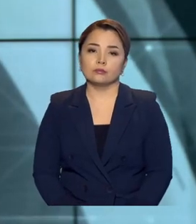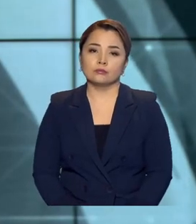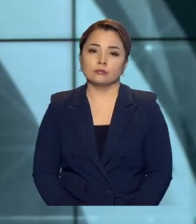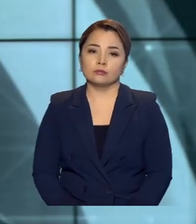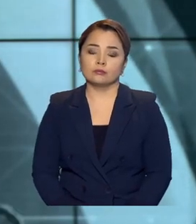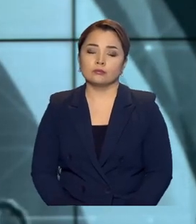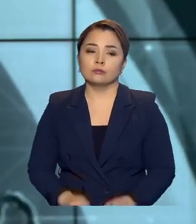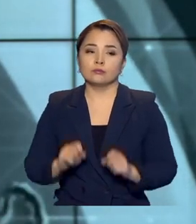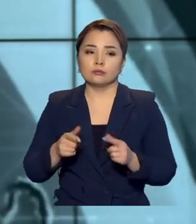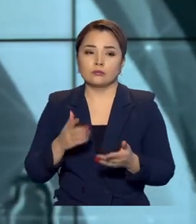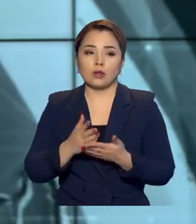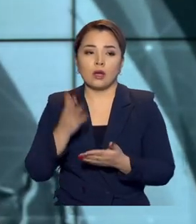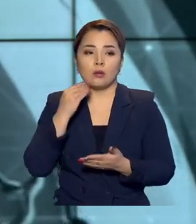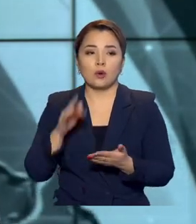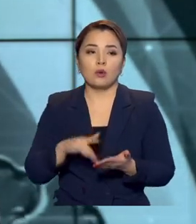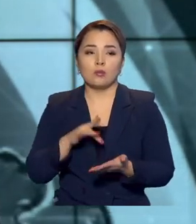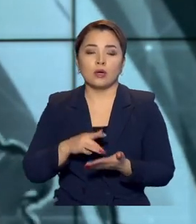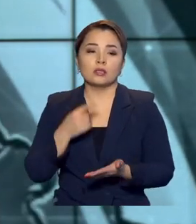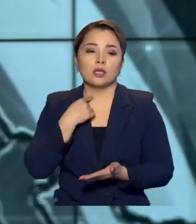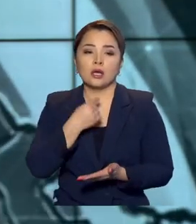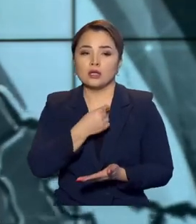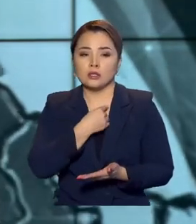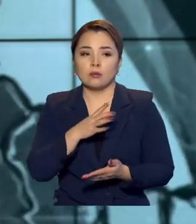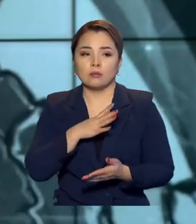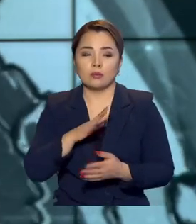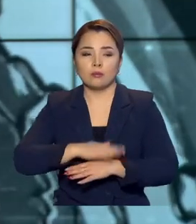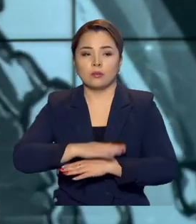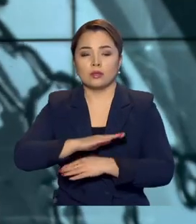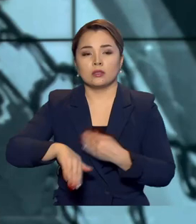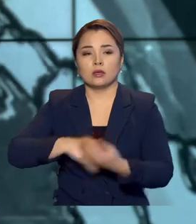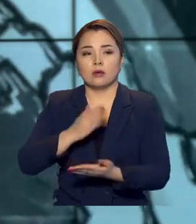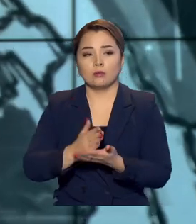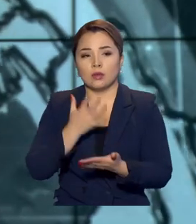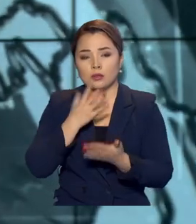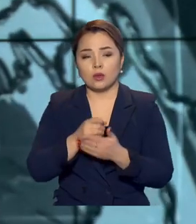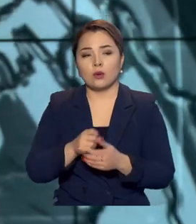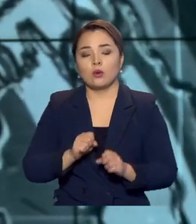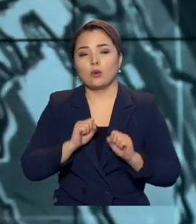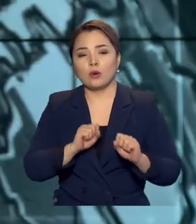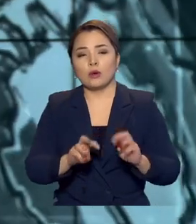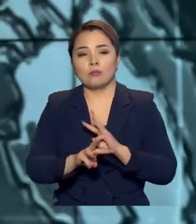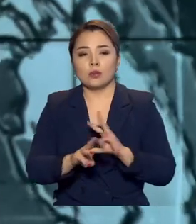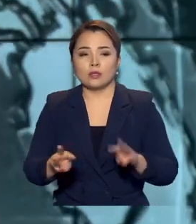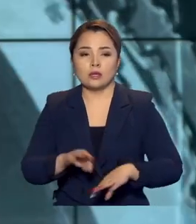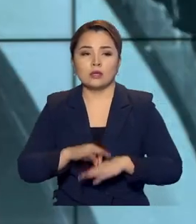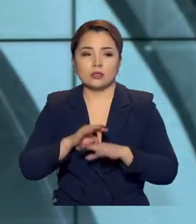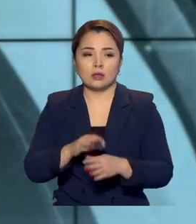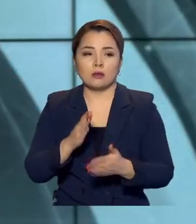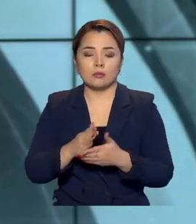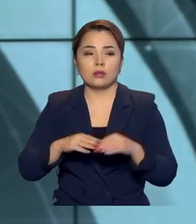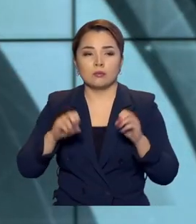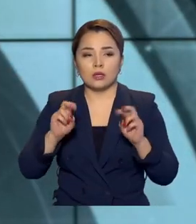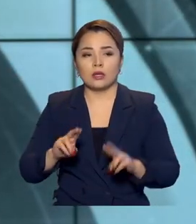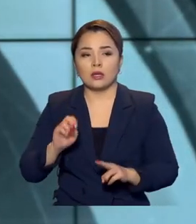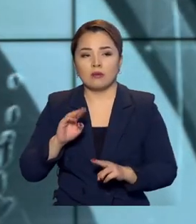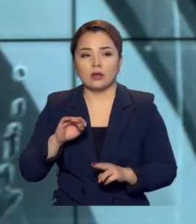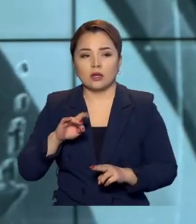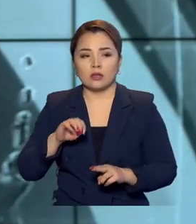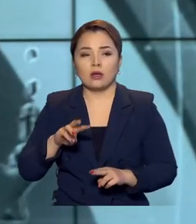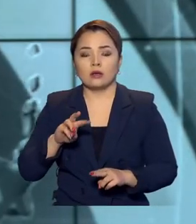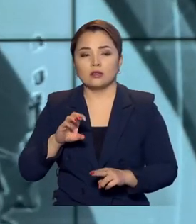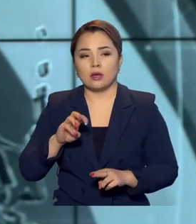Қазір ғана түскен мәлімет, Алматы облысы Талдықорған қаласындағы жаппай тәртіпсіздік кезінде Қорғаныс министрлігі авиациялық базасының маманы ефрейтор